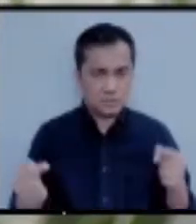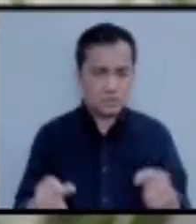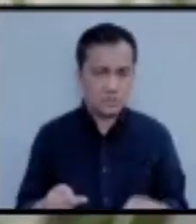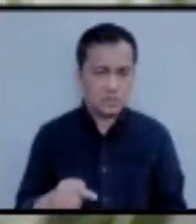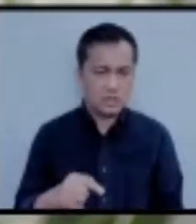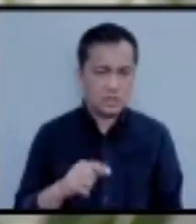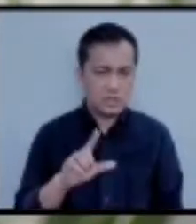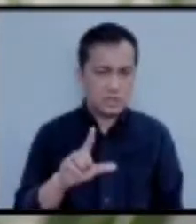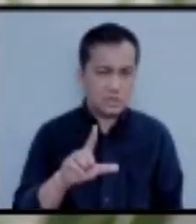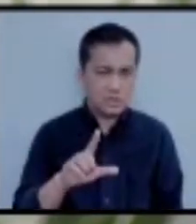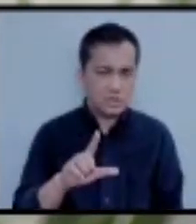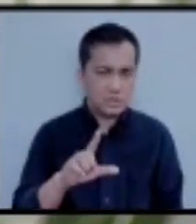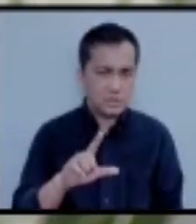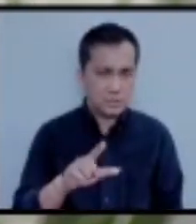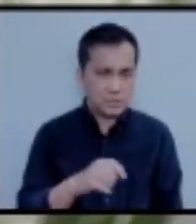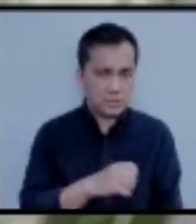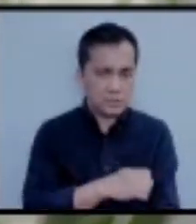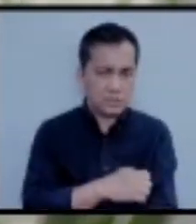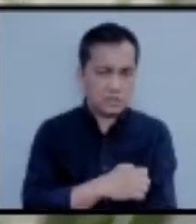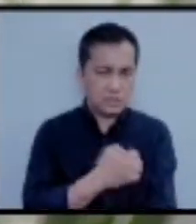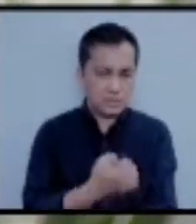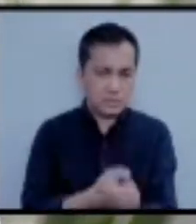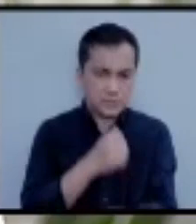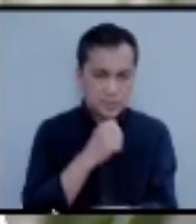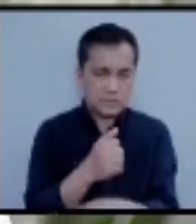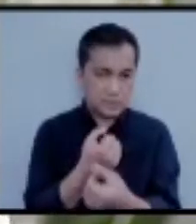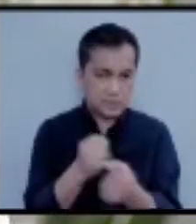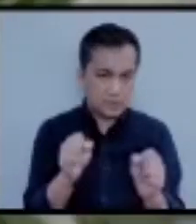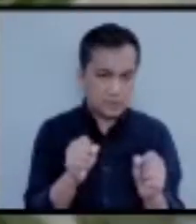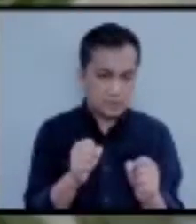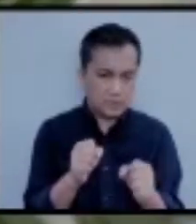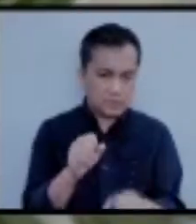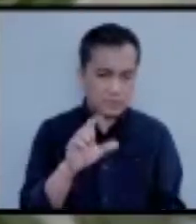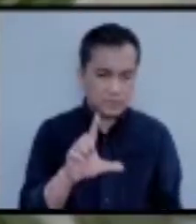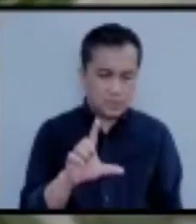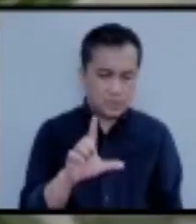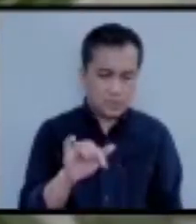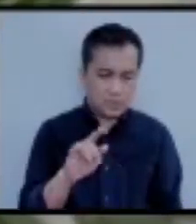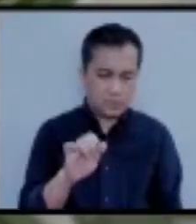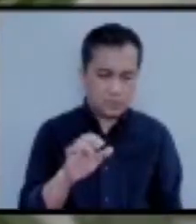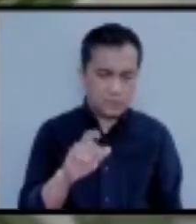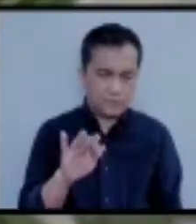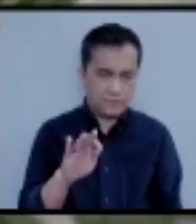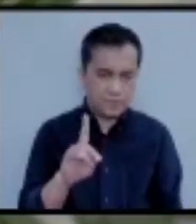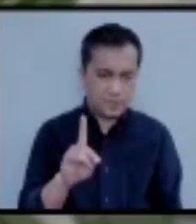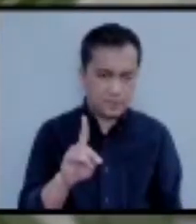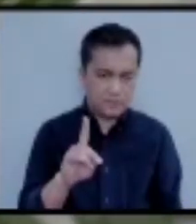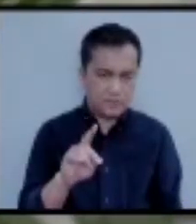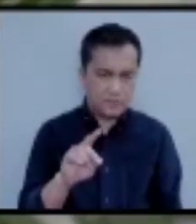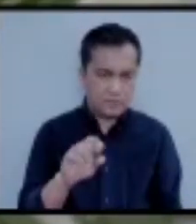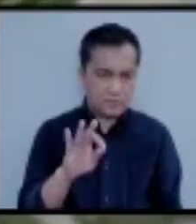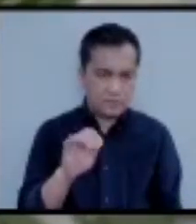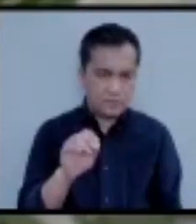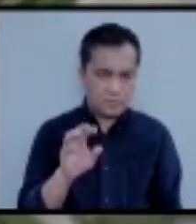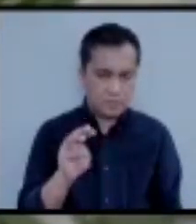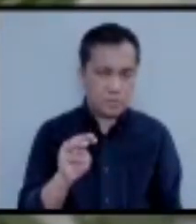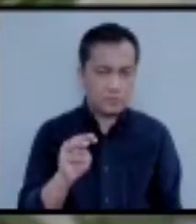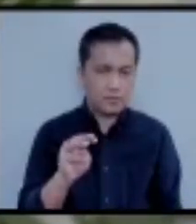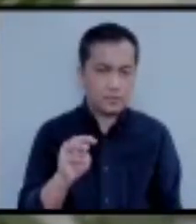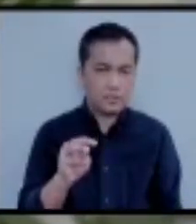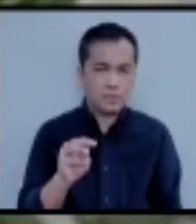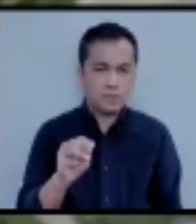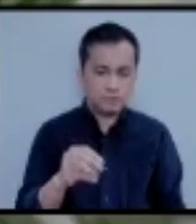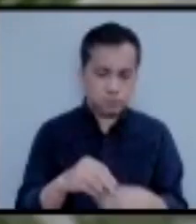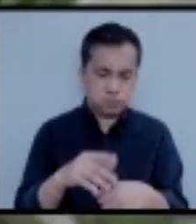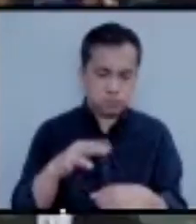in fact not safer because the liquefied form gets to evaporate and does not affect the